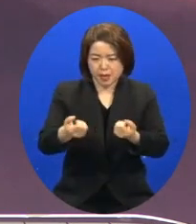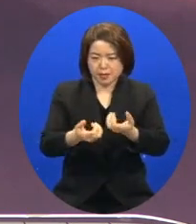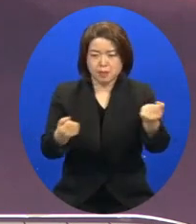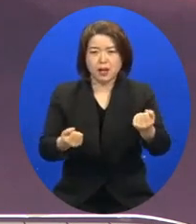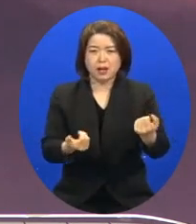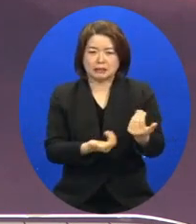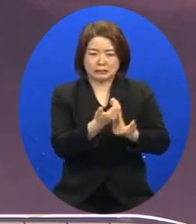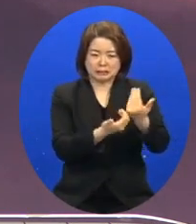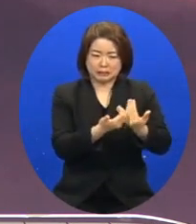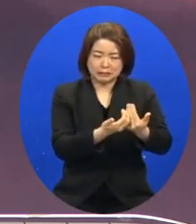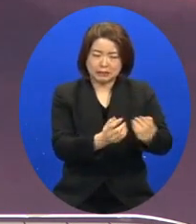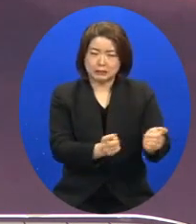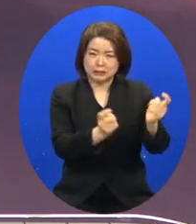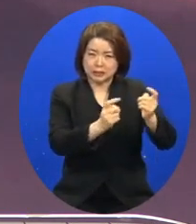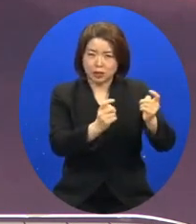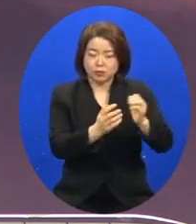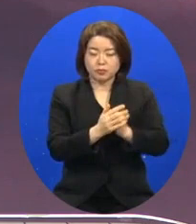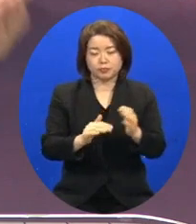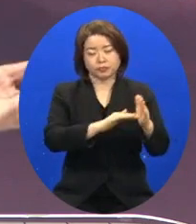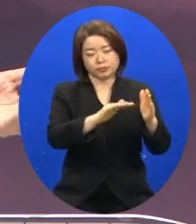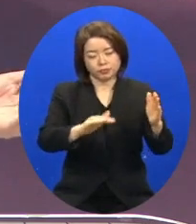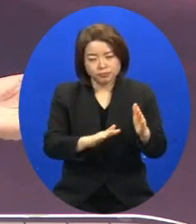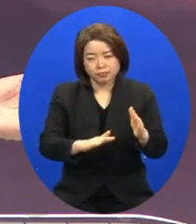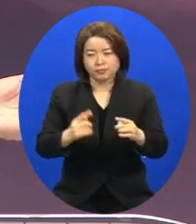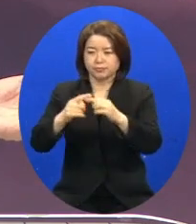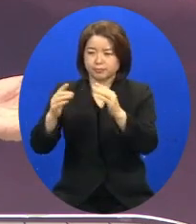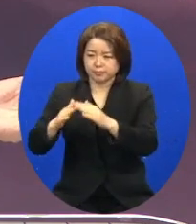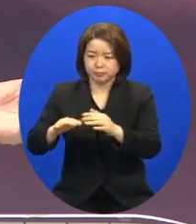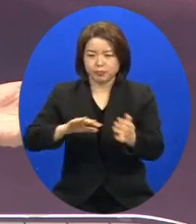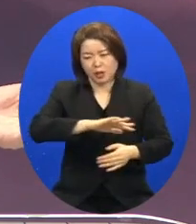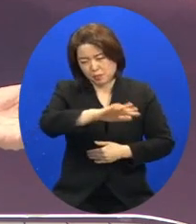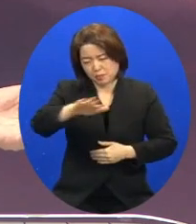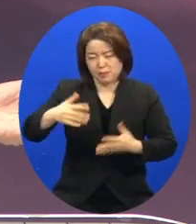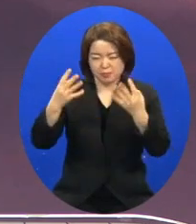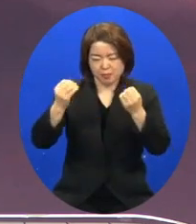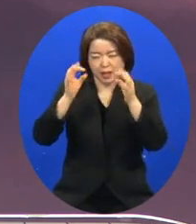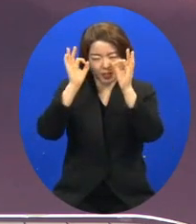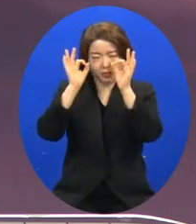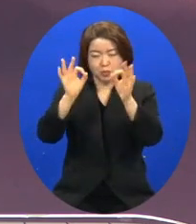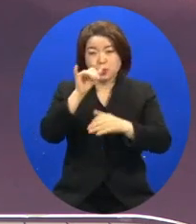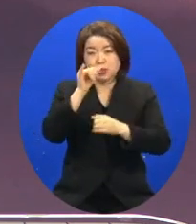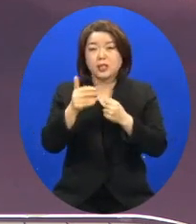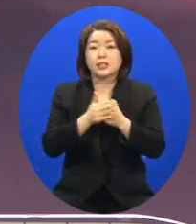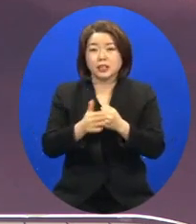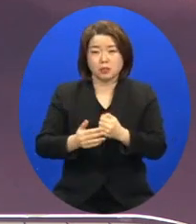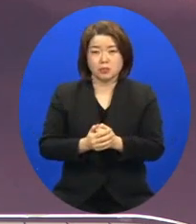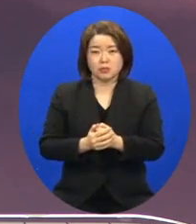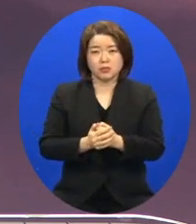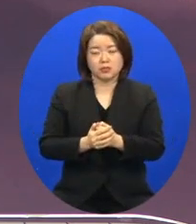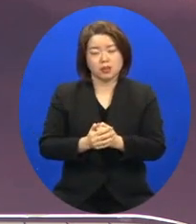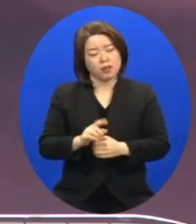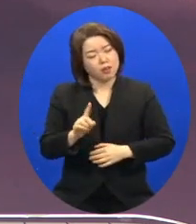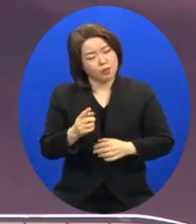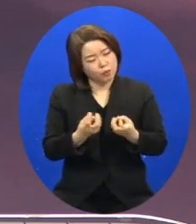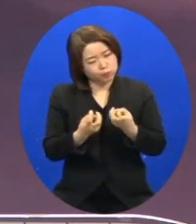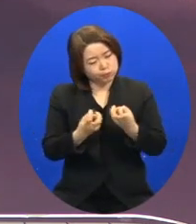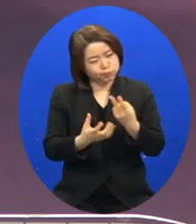일, 가정이나 교회나 너무나 많이 보고 있습니다. 어떻게 하나가 될 수 있나 말이에요.